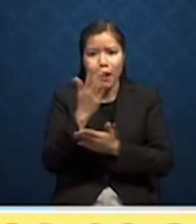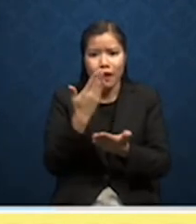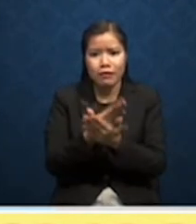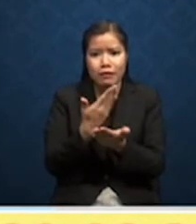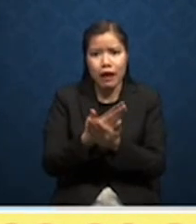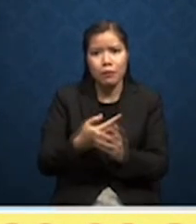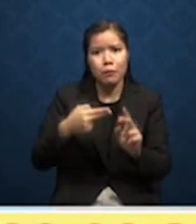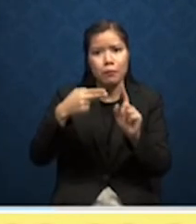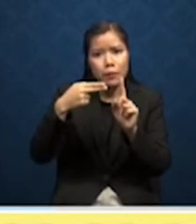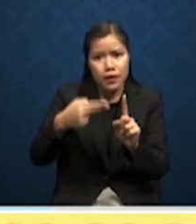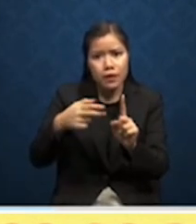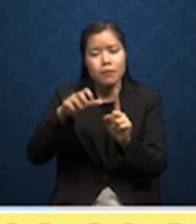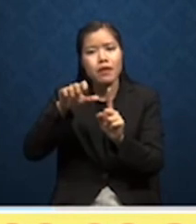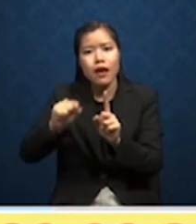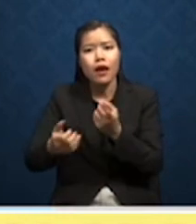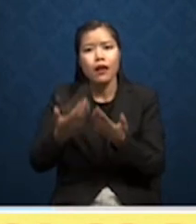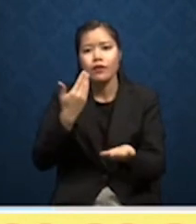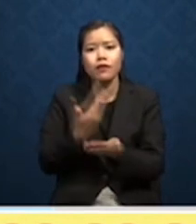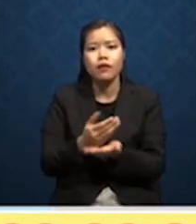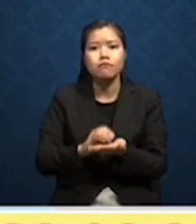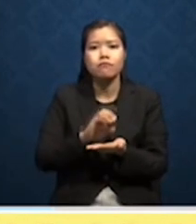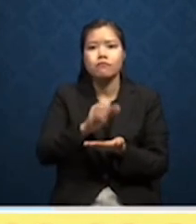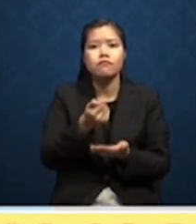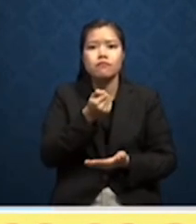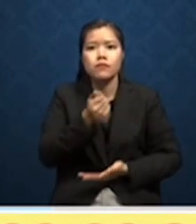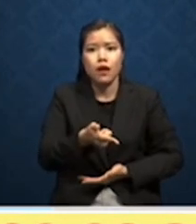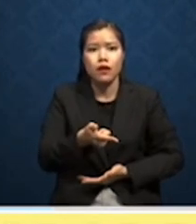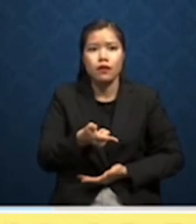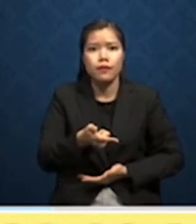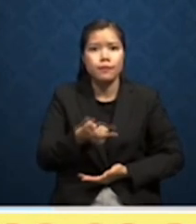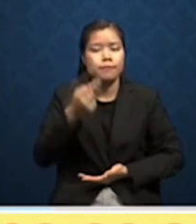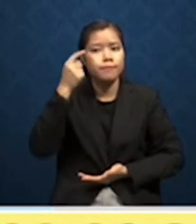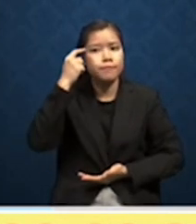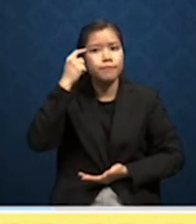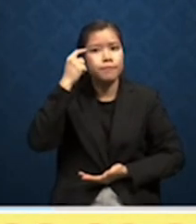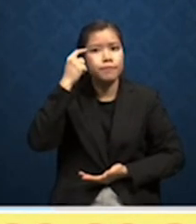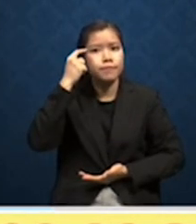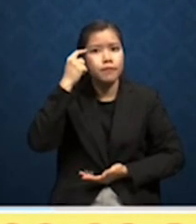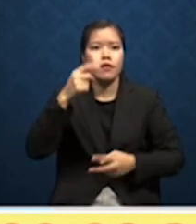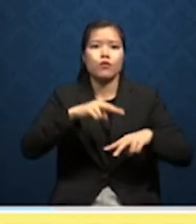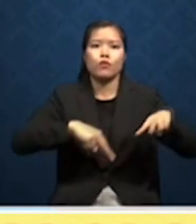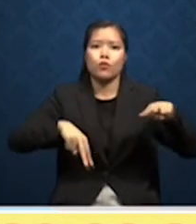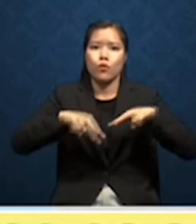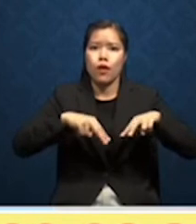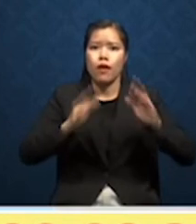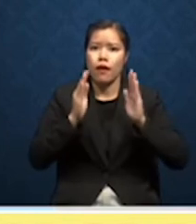แสนก็กลับกลายเป็นว่ามีการดูแลผู้มีหน้า